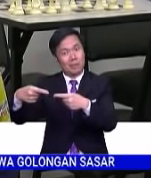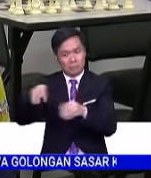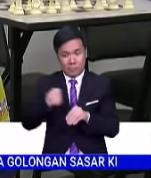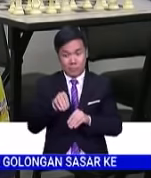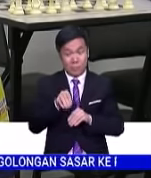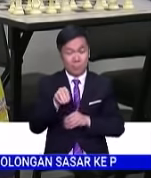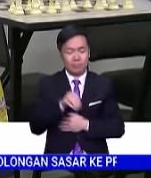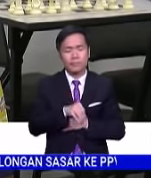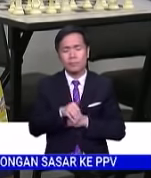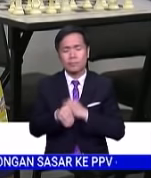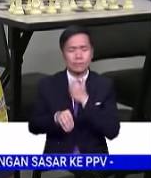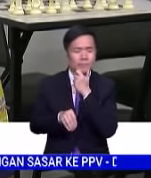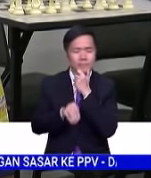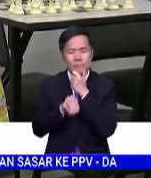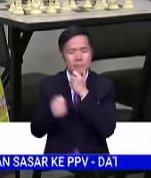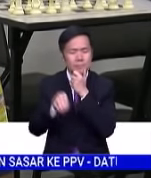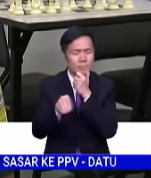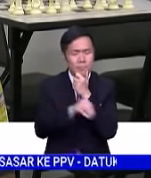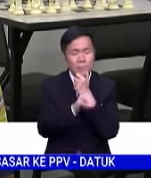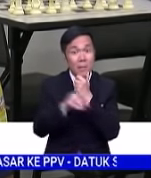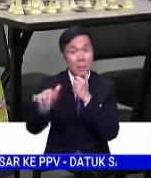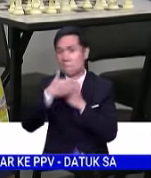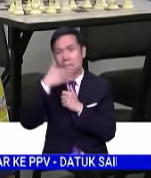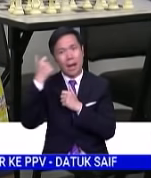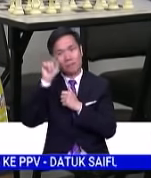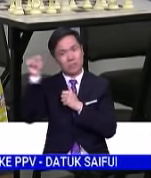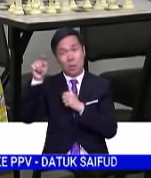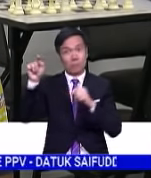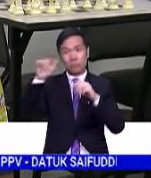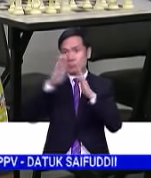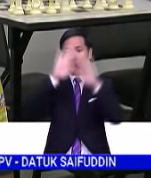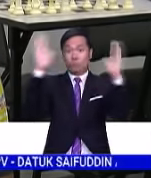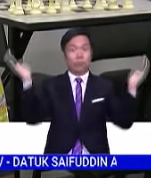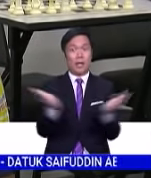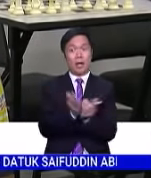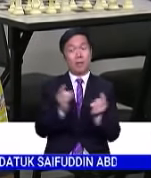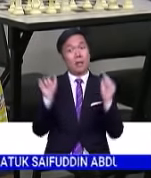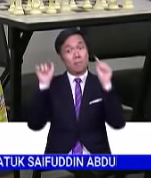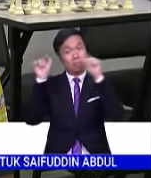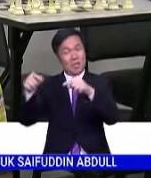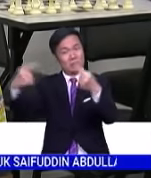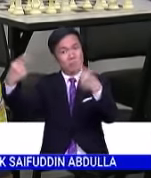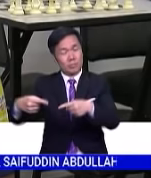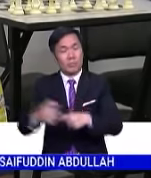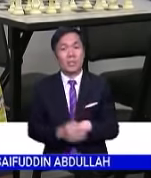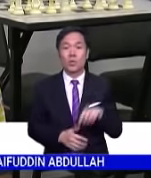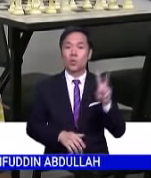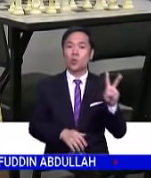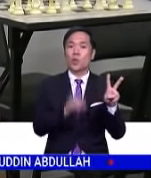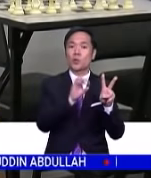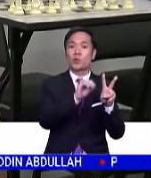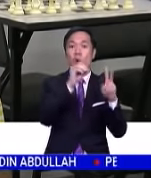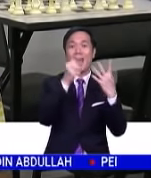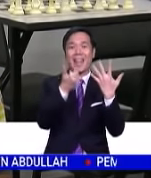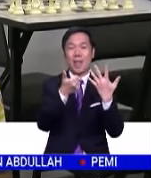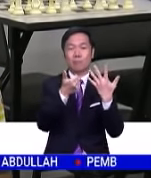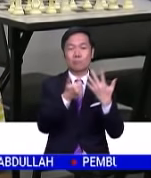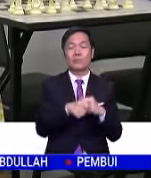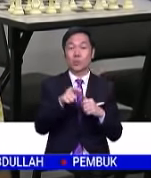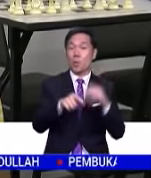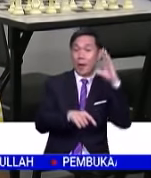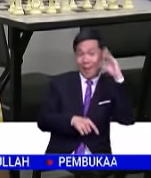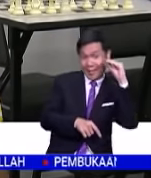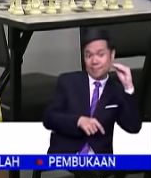semua atlet yang turun ni memang merupakan atlet yang elite dunia . Untuk makluman juga, seramai 206 akan bertanding dalam kategori